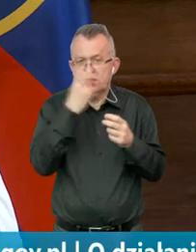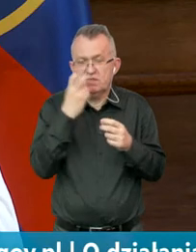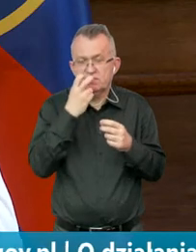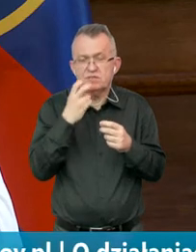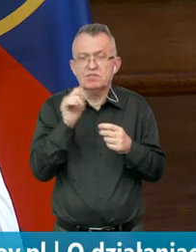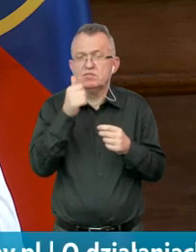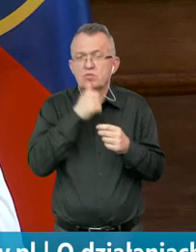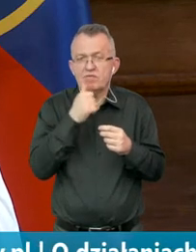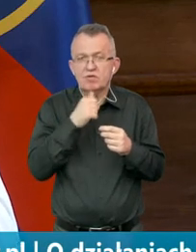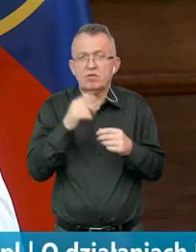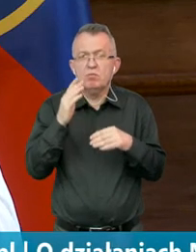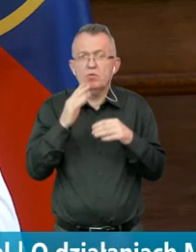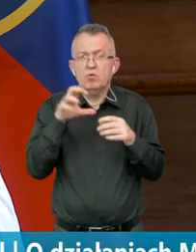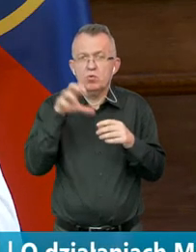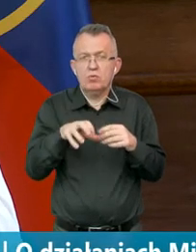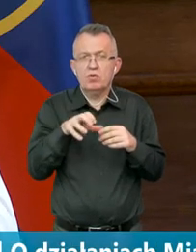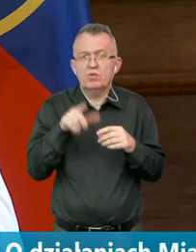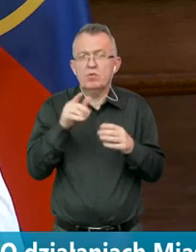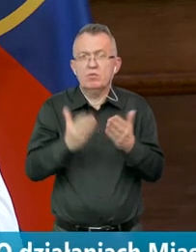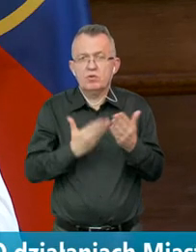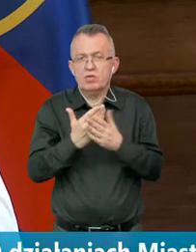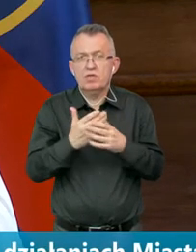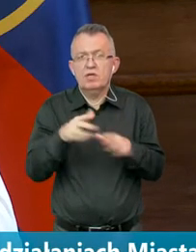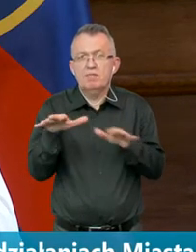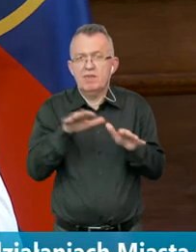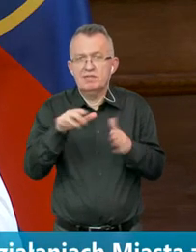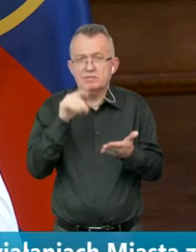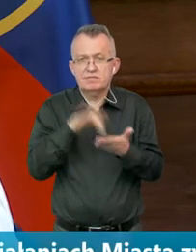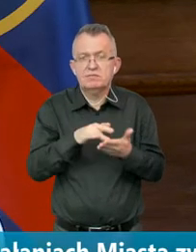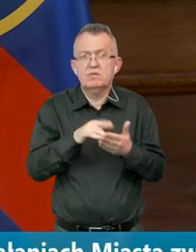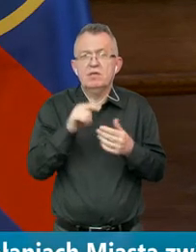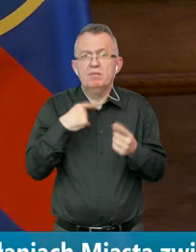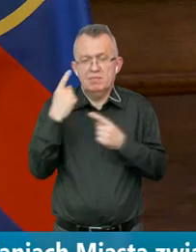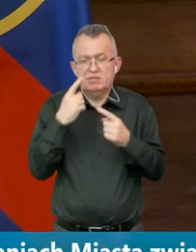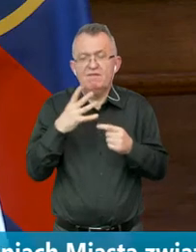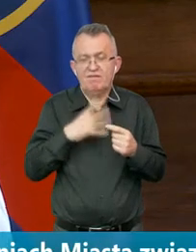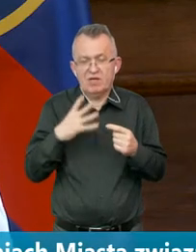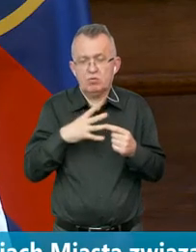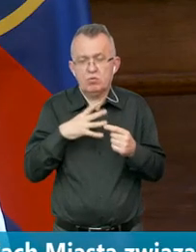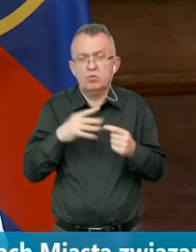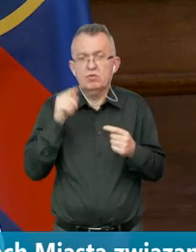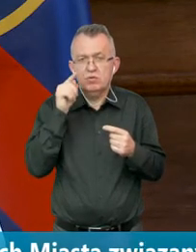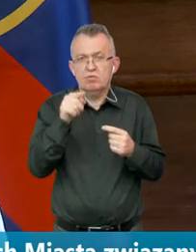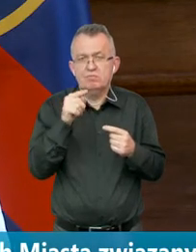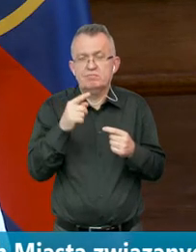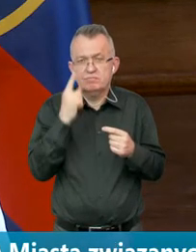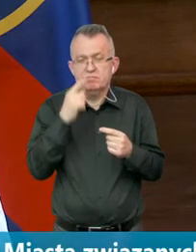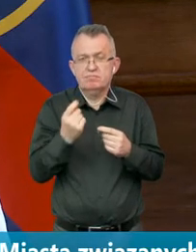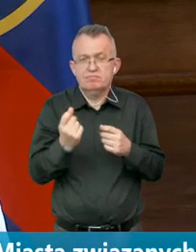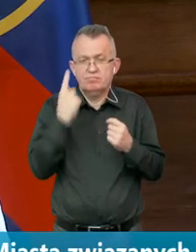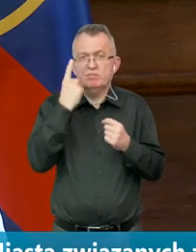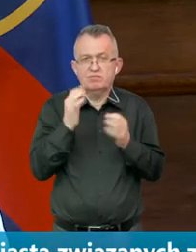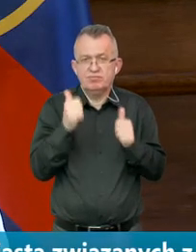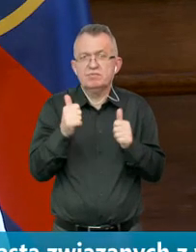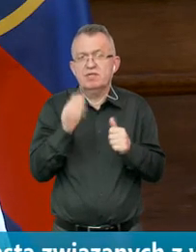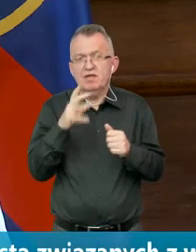i spróbować zbudować jakąś grupę wokół takiego projektu, wybrać jakieś miejsce, to myślę, że warto byłoby podjąć takie wyzwanie. Rzeczywiście